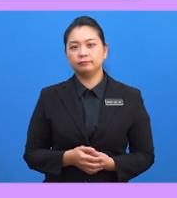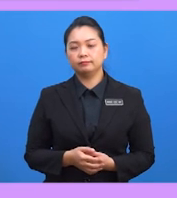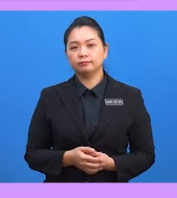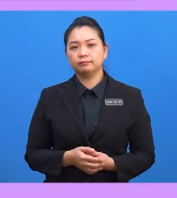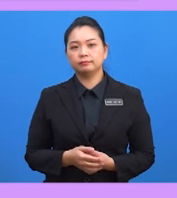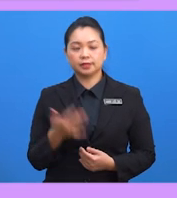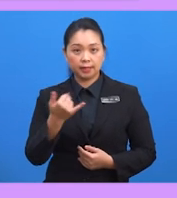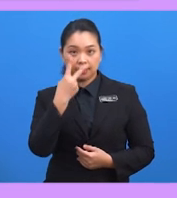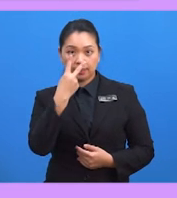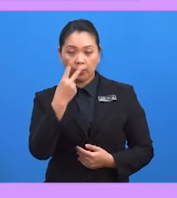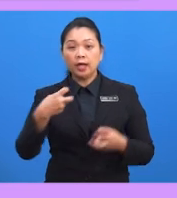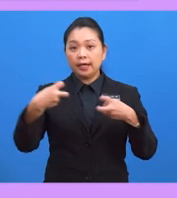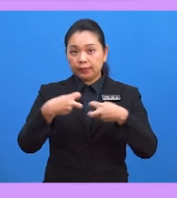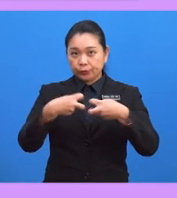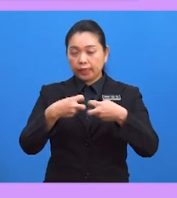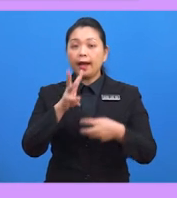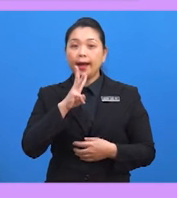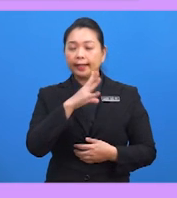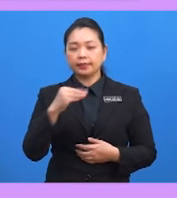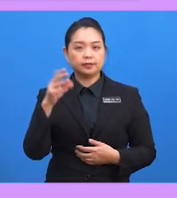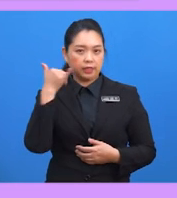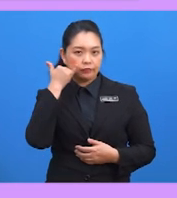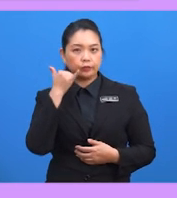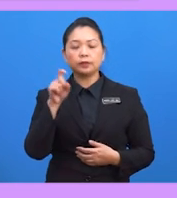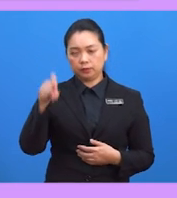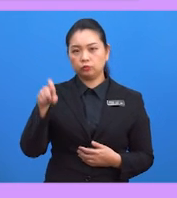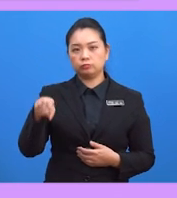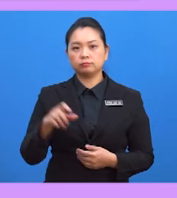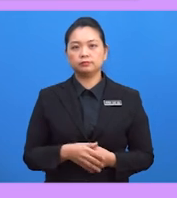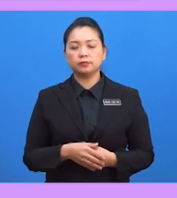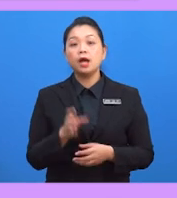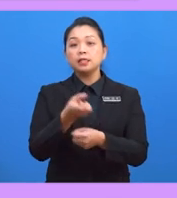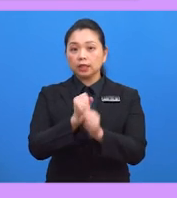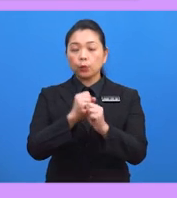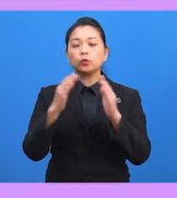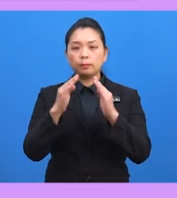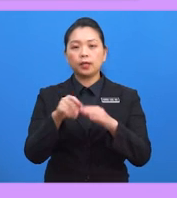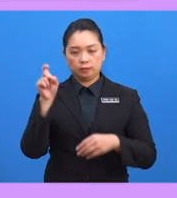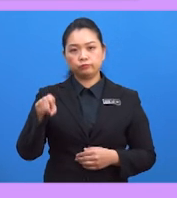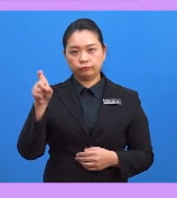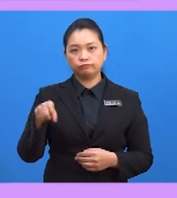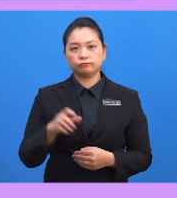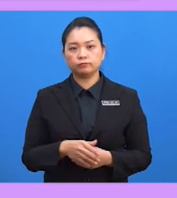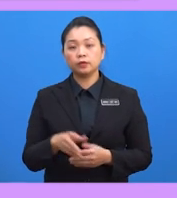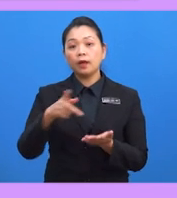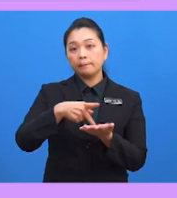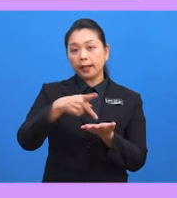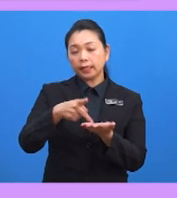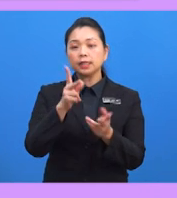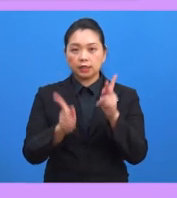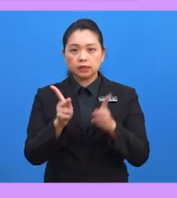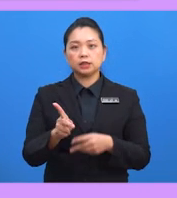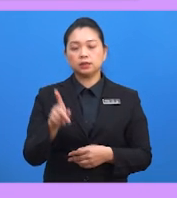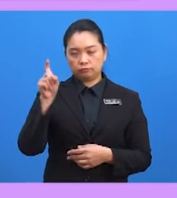Bil elektrik, air dan telefon, barang keperluan. Sewa rumah, barang keperluan. Bayaran ansuran